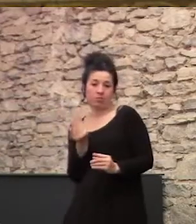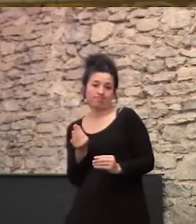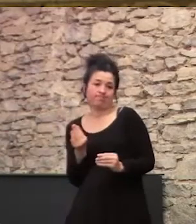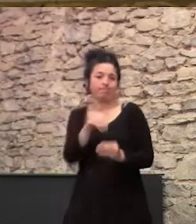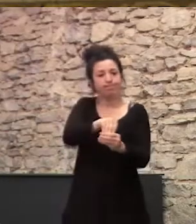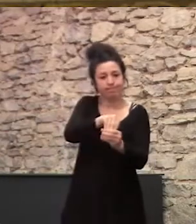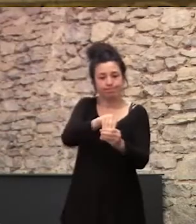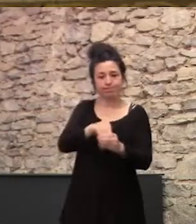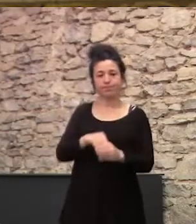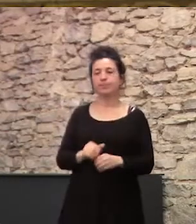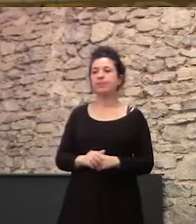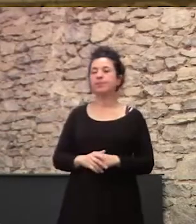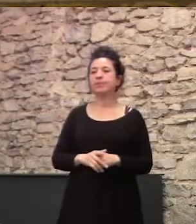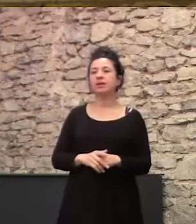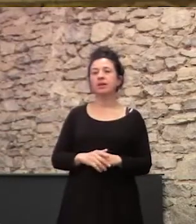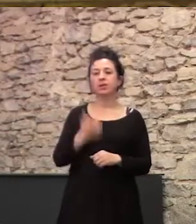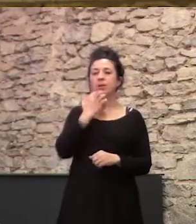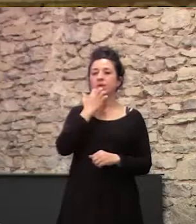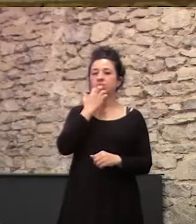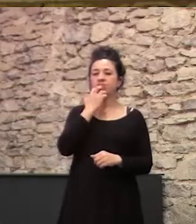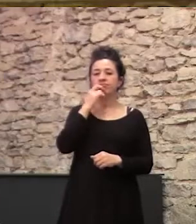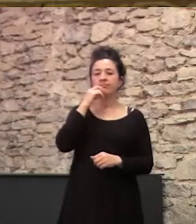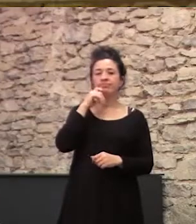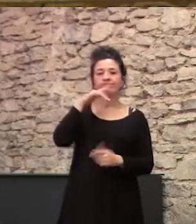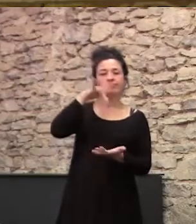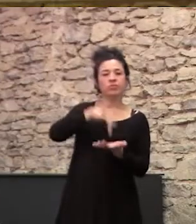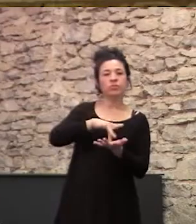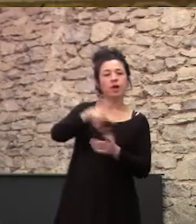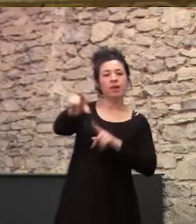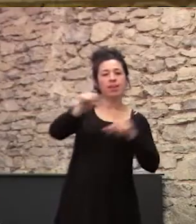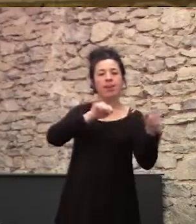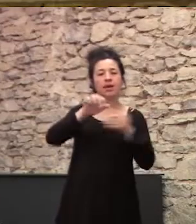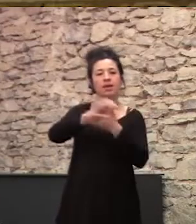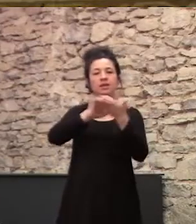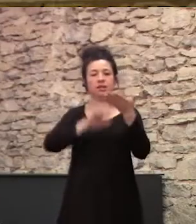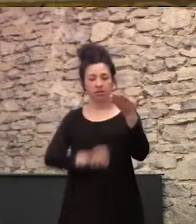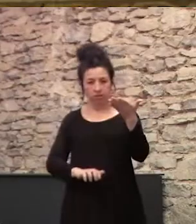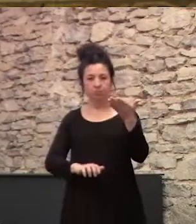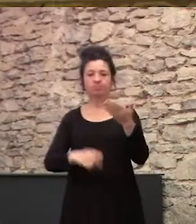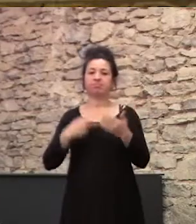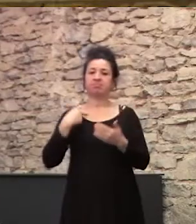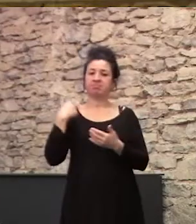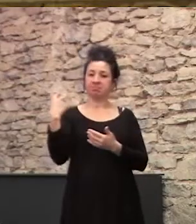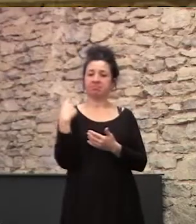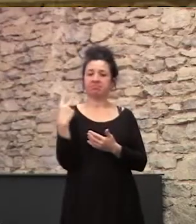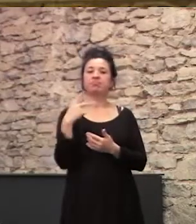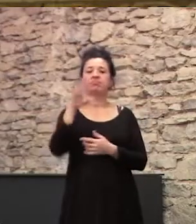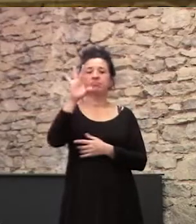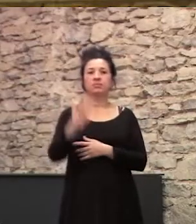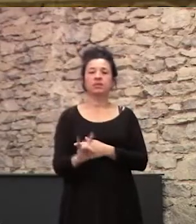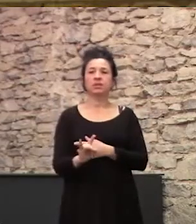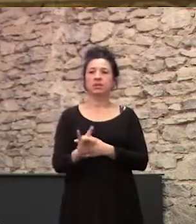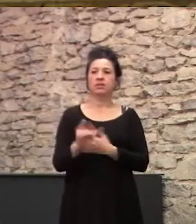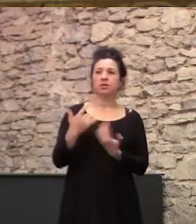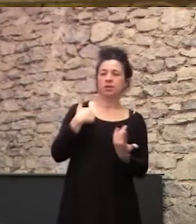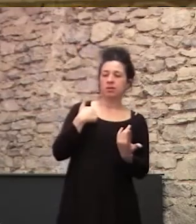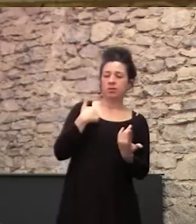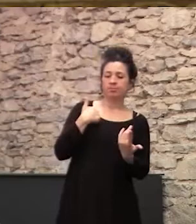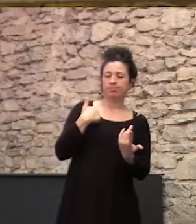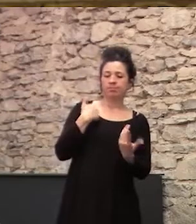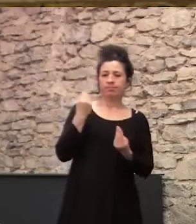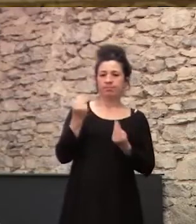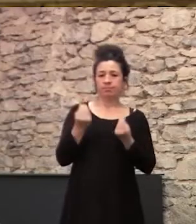Eta gero testuak aukeratzeko orduan, ba, bueno, helarazin egia da, bai, eduki genuela, bueno, eduki genuen